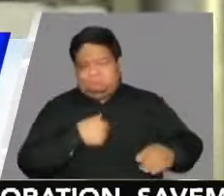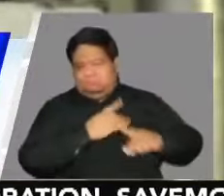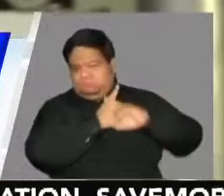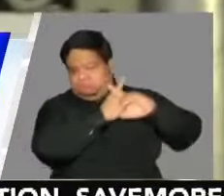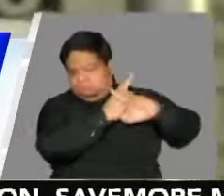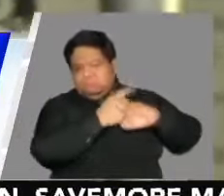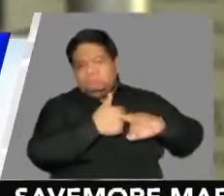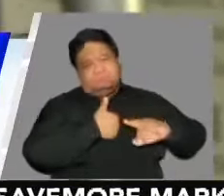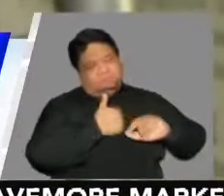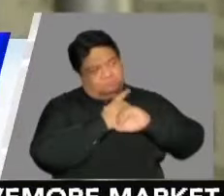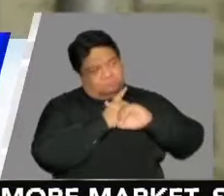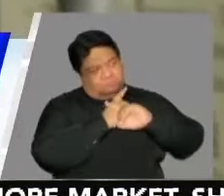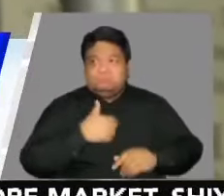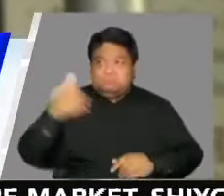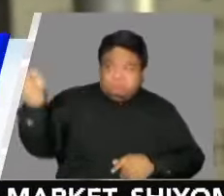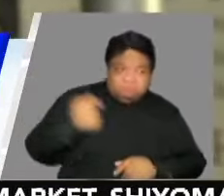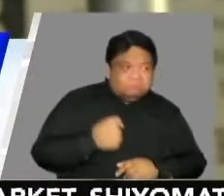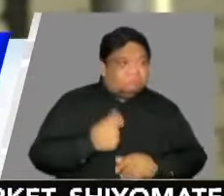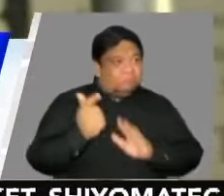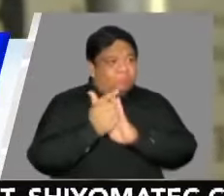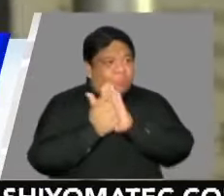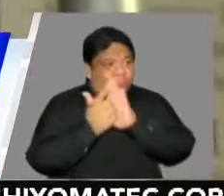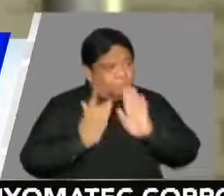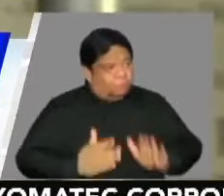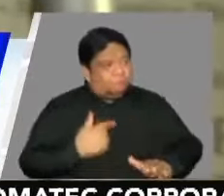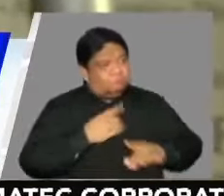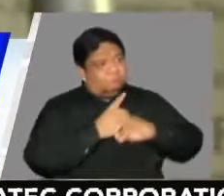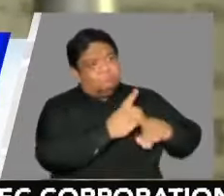get lawyers for that what else do you